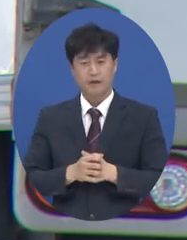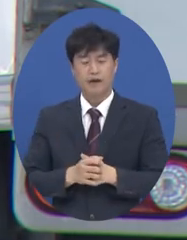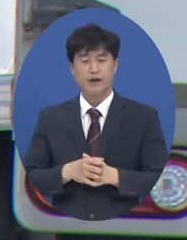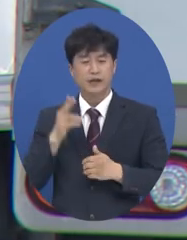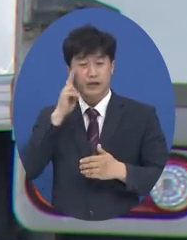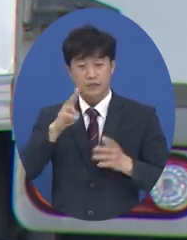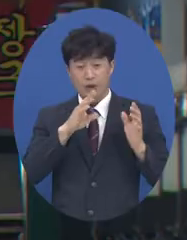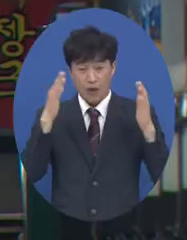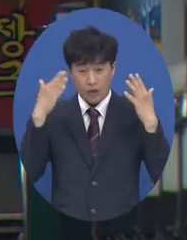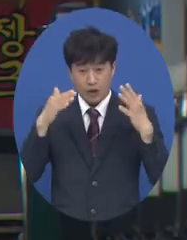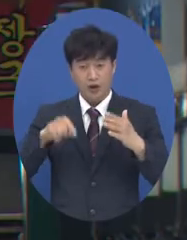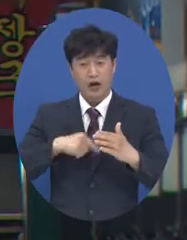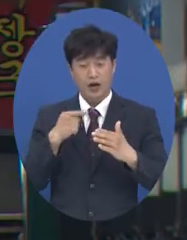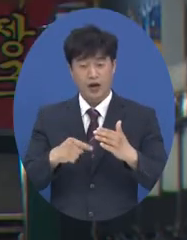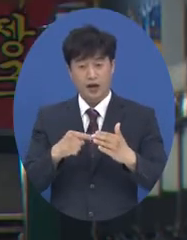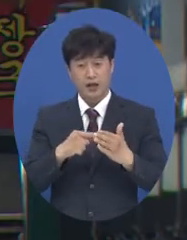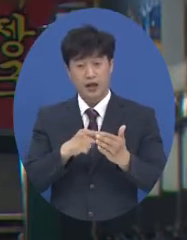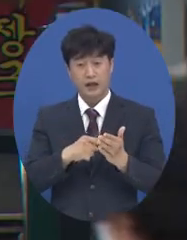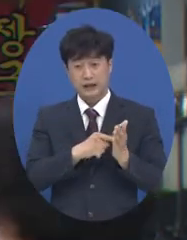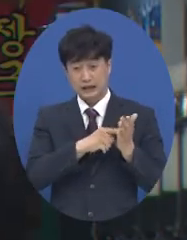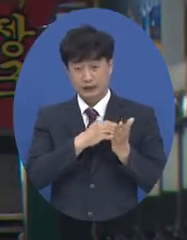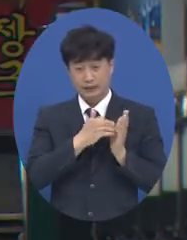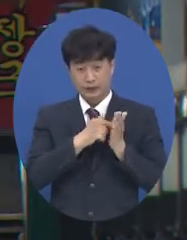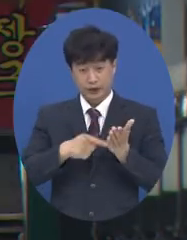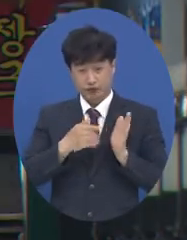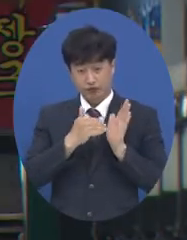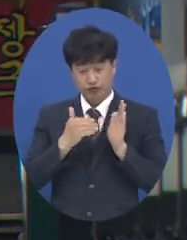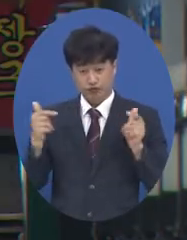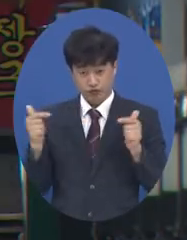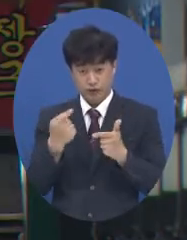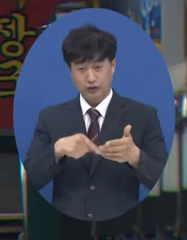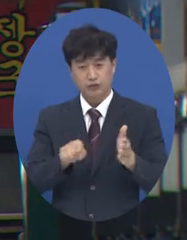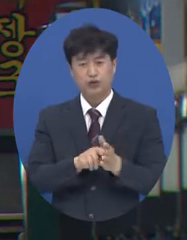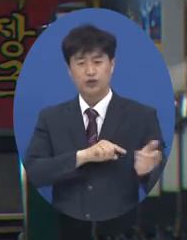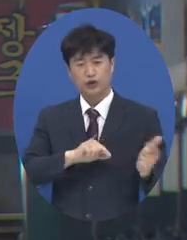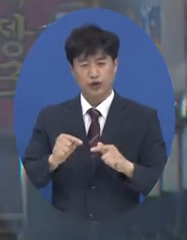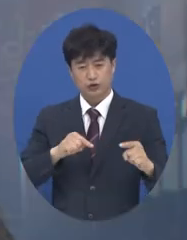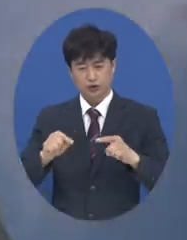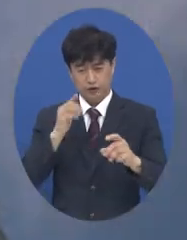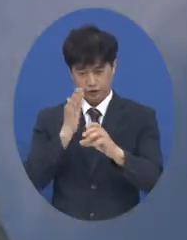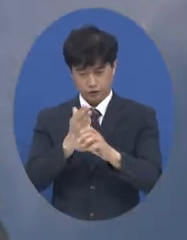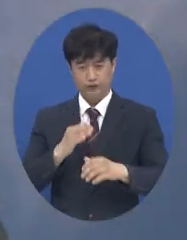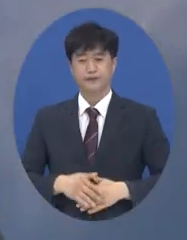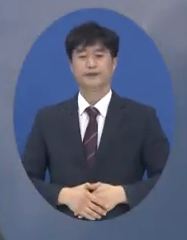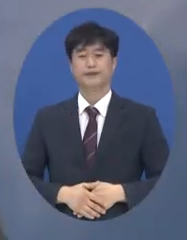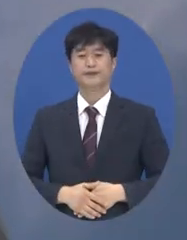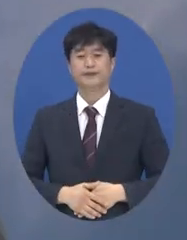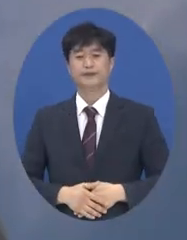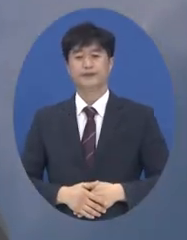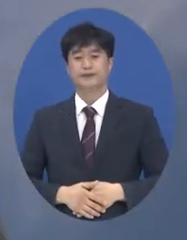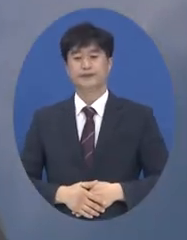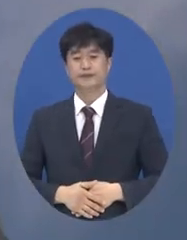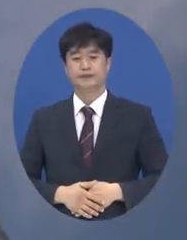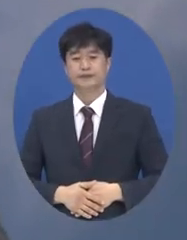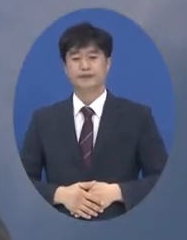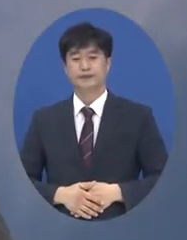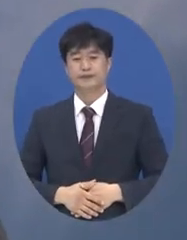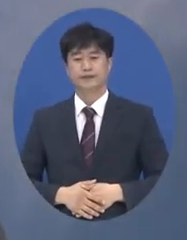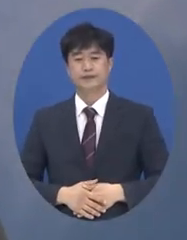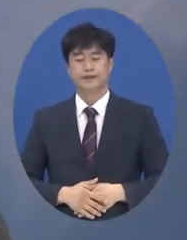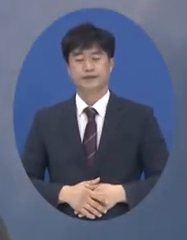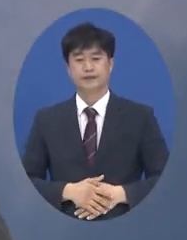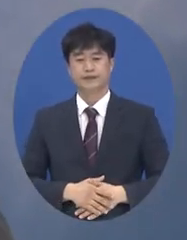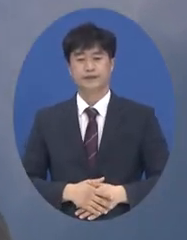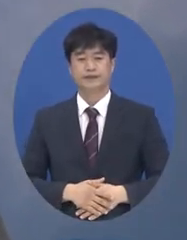안전을 지켜내기 위한 지자체의 안간힘이 새로운 시책으로 이어지고 있습니다. 경기CGTV 조창순입니다.